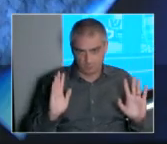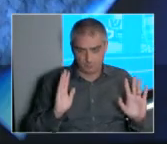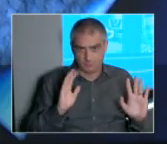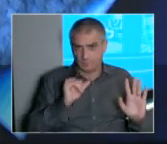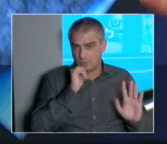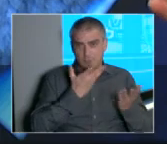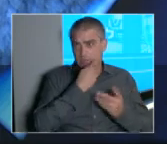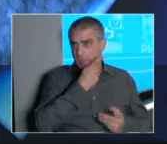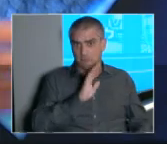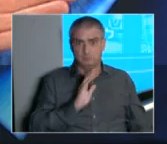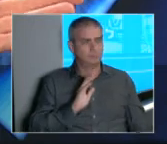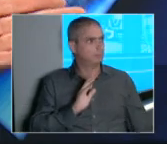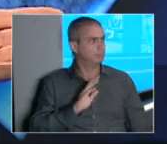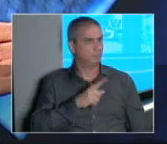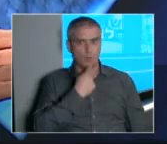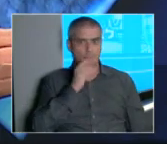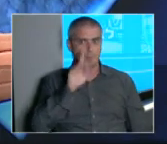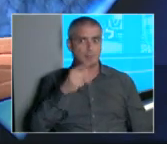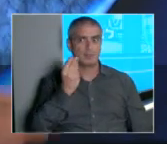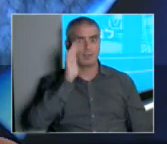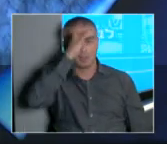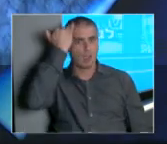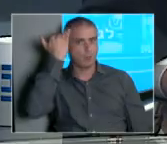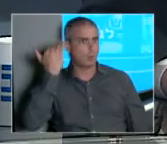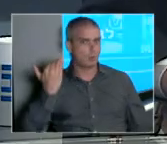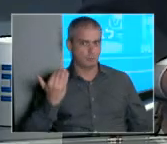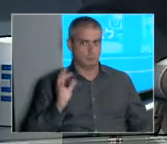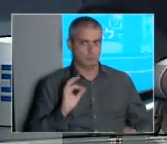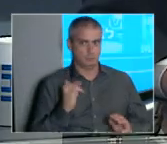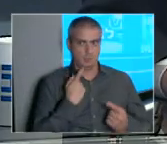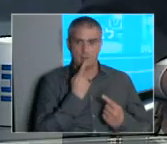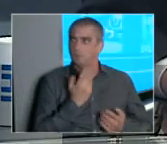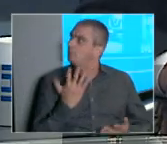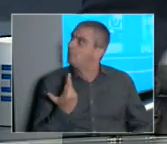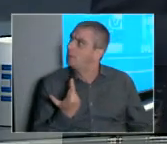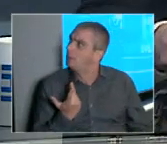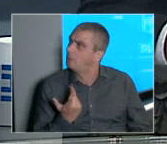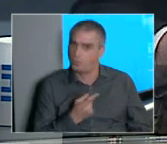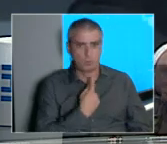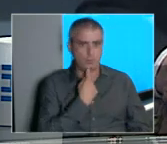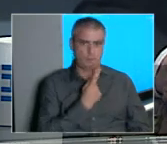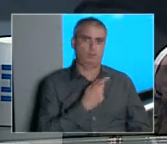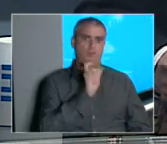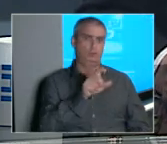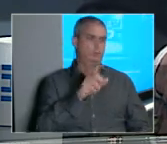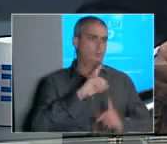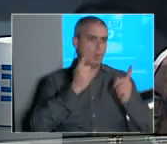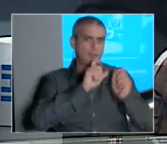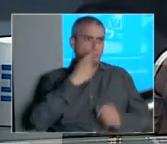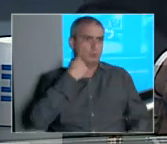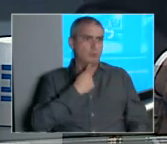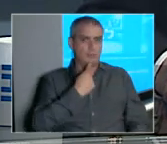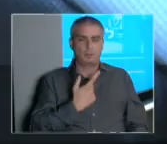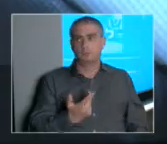כרגע להתייחס. מה יש לך נגדך? מה יש לך נגדך? זה באמת המקום להתייחס עליו. שמה? הוא אמר, הוא האשים אותך בכל מיני האשמות